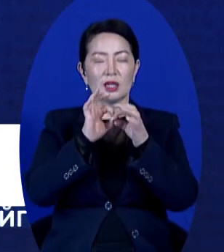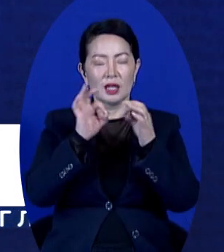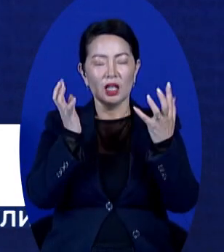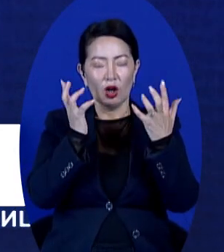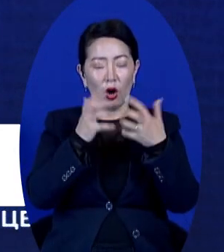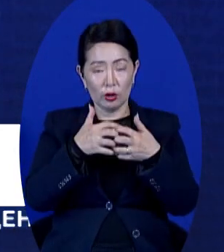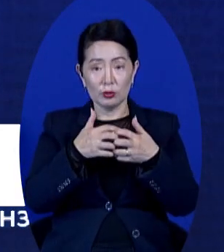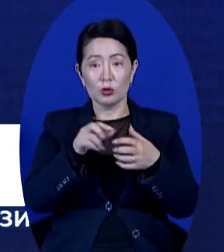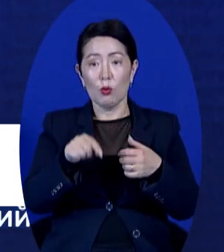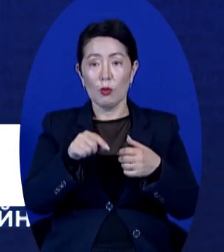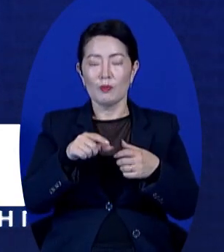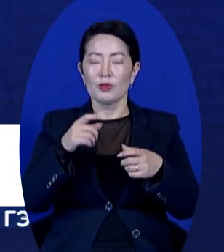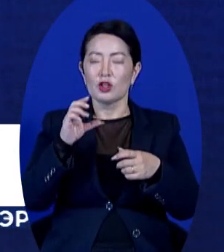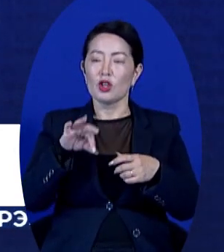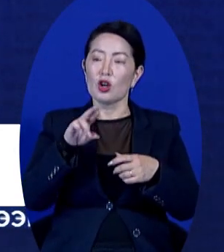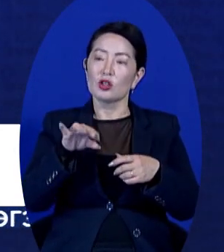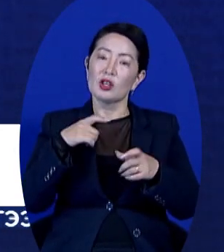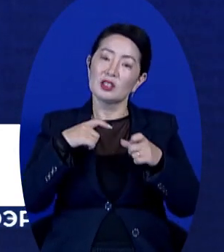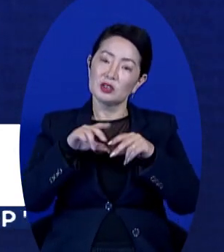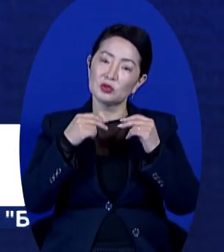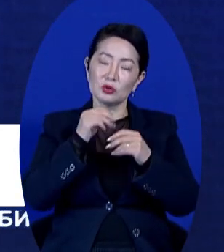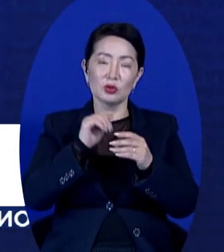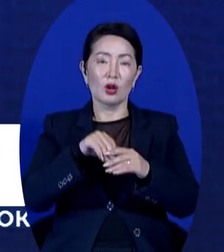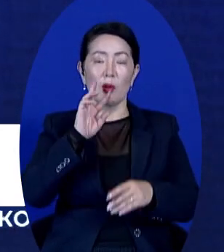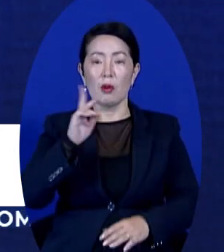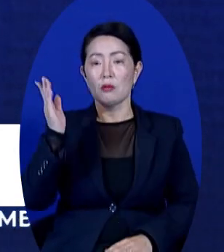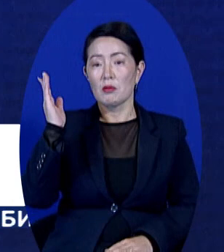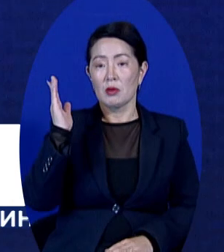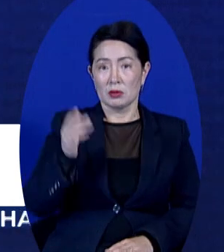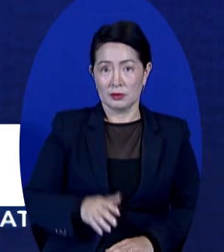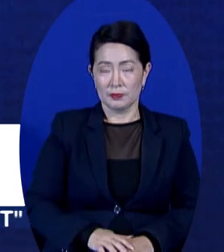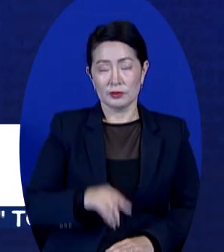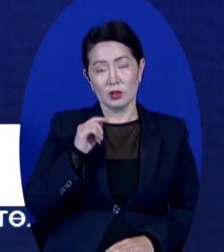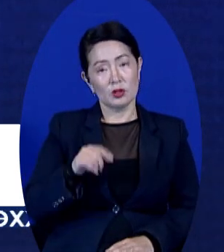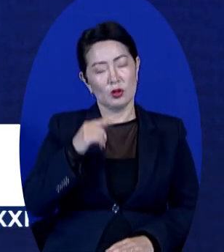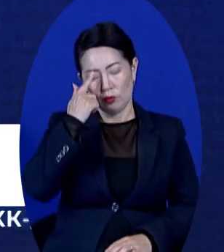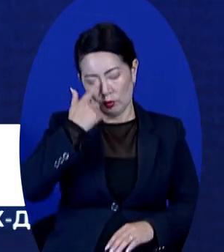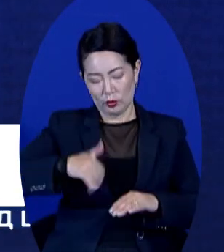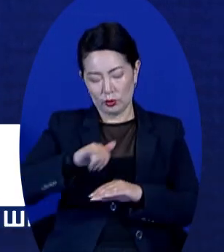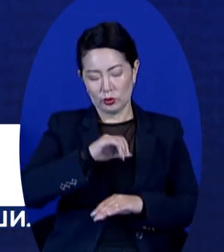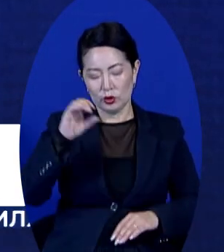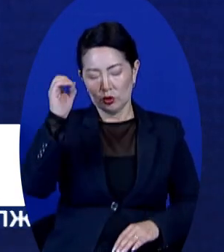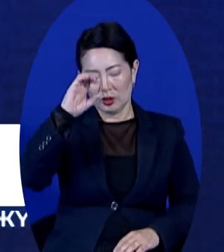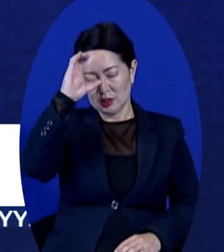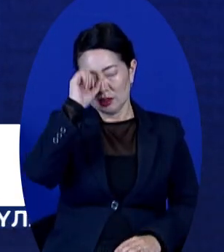ерөнхий сайд орны эдийн засгийн чуулганд оролцож хэлсэн үгэндээ онцлонд орцсон юм а. Бид энэ удаад Монгол улсын ерөнхий сайд оюун